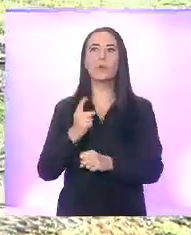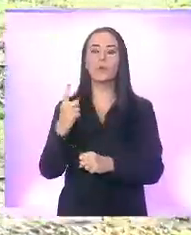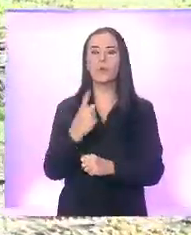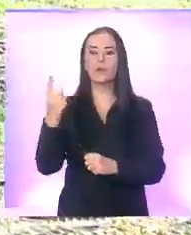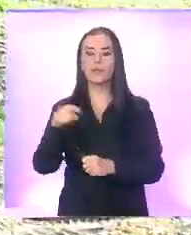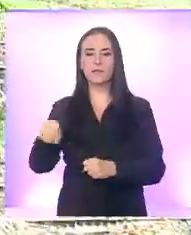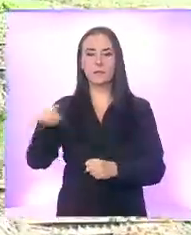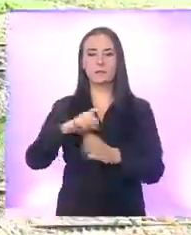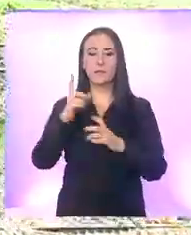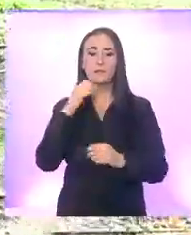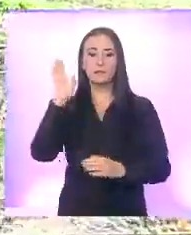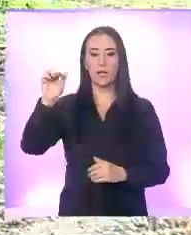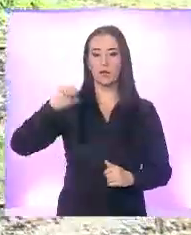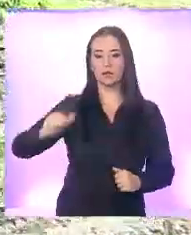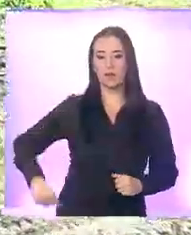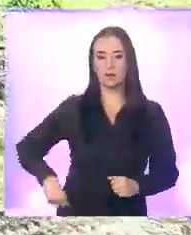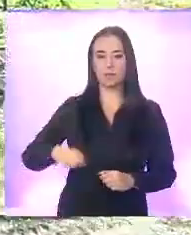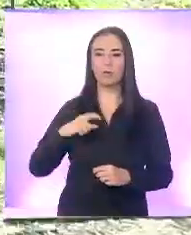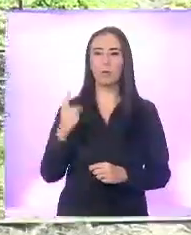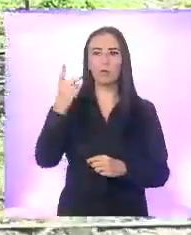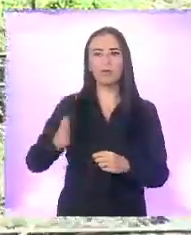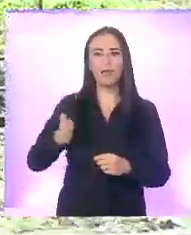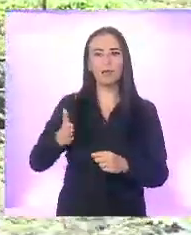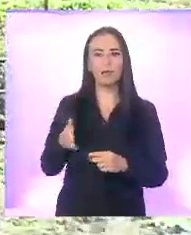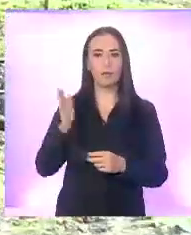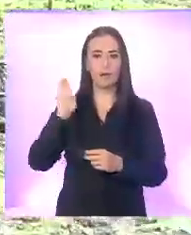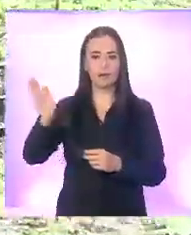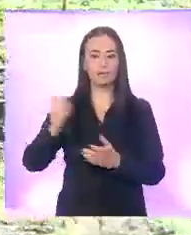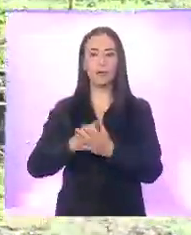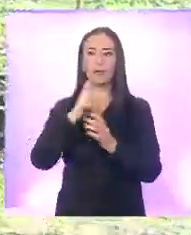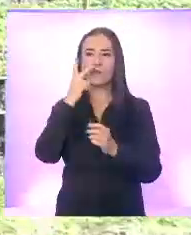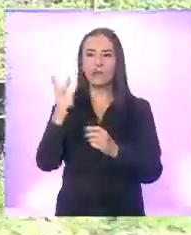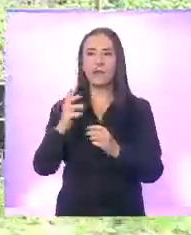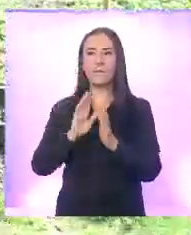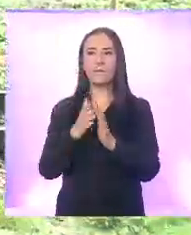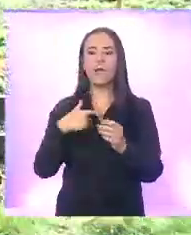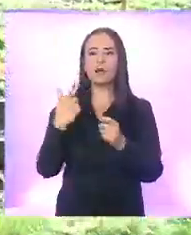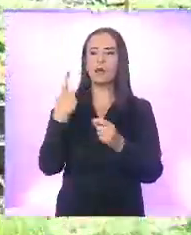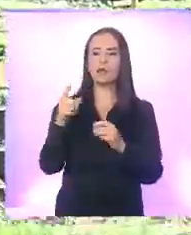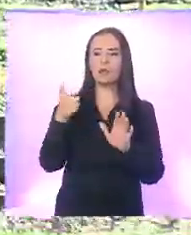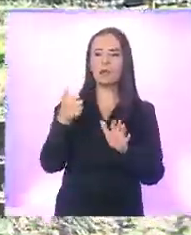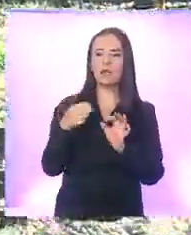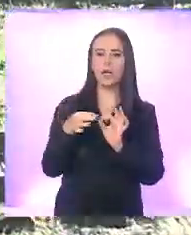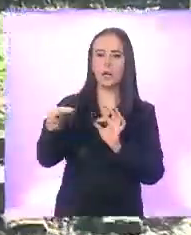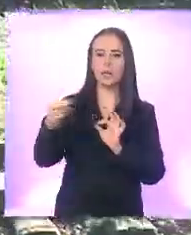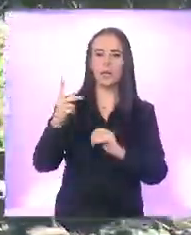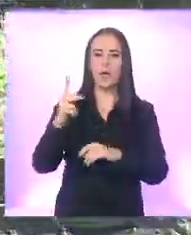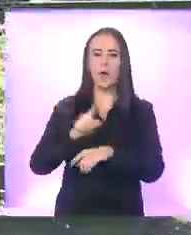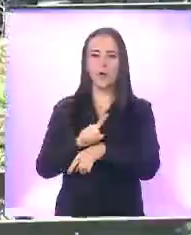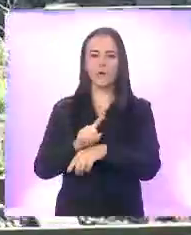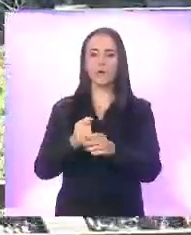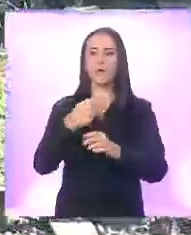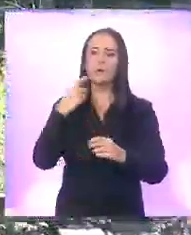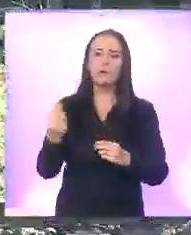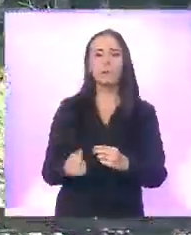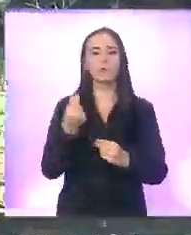este una dintre linii, spre Constanța la fel, acolo trenurile merg și pot atinge 140-160 de kilometri la oră și este într-adevăr mult